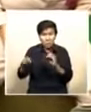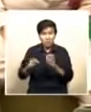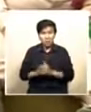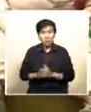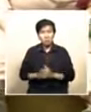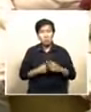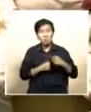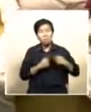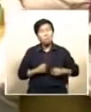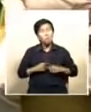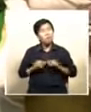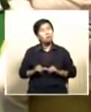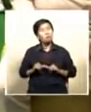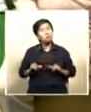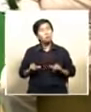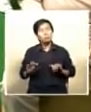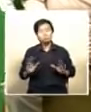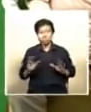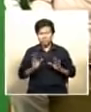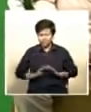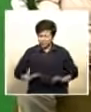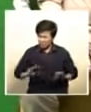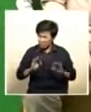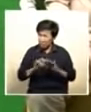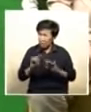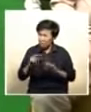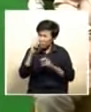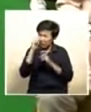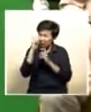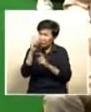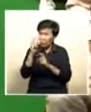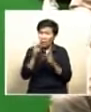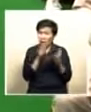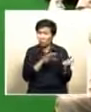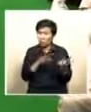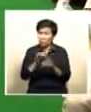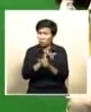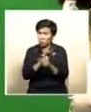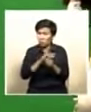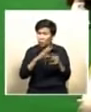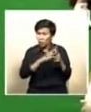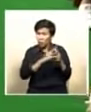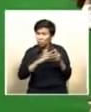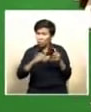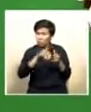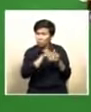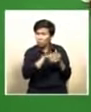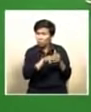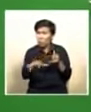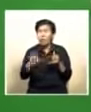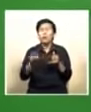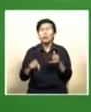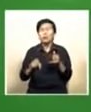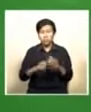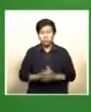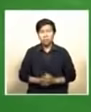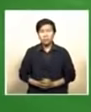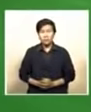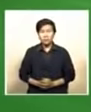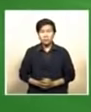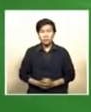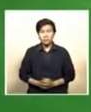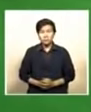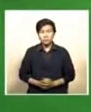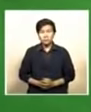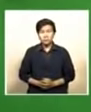ตัวเลขนั้นอาจจะถูกในความหมายหนึ่งแต่เพื่อประโยชน์ในการสร้างความเข้าใจแก่ประชาชน